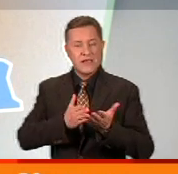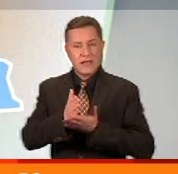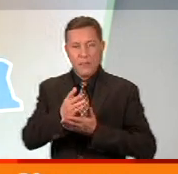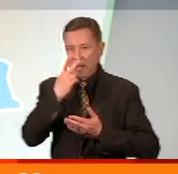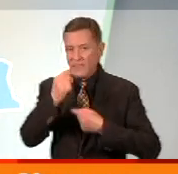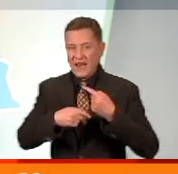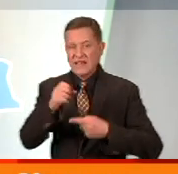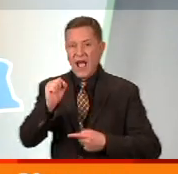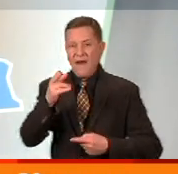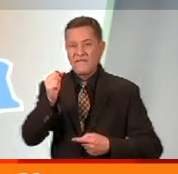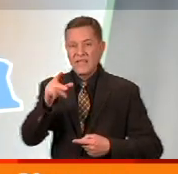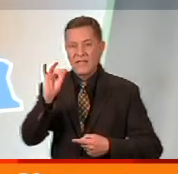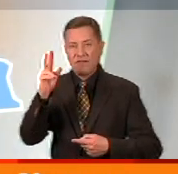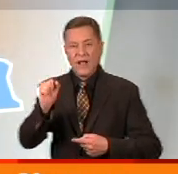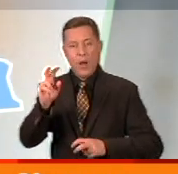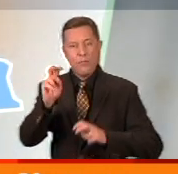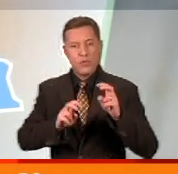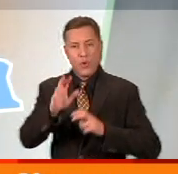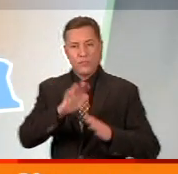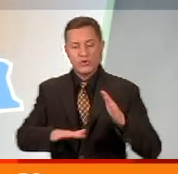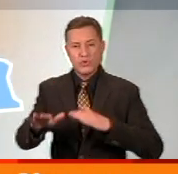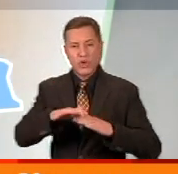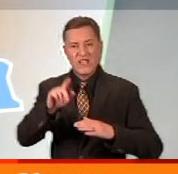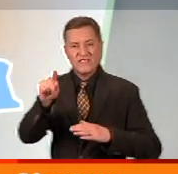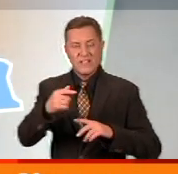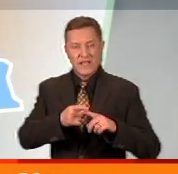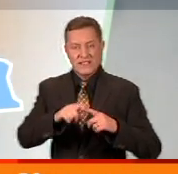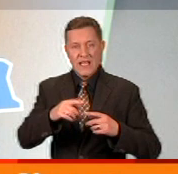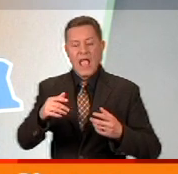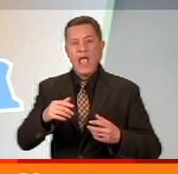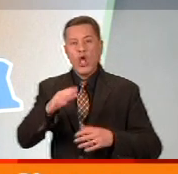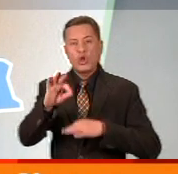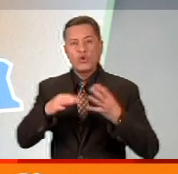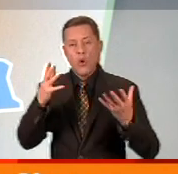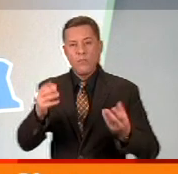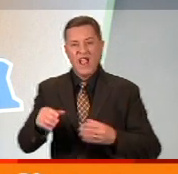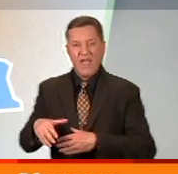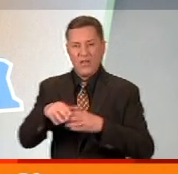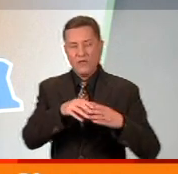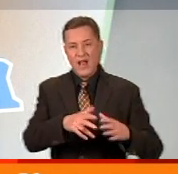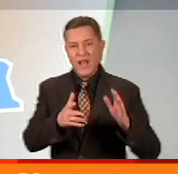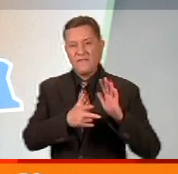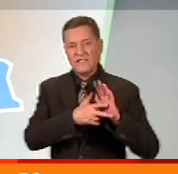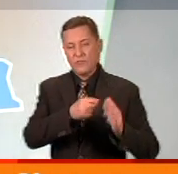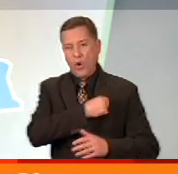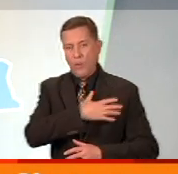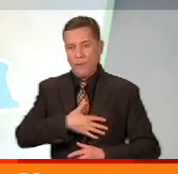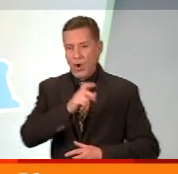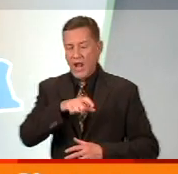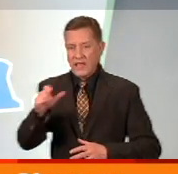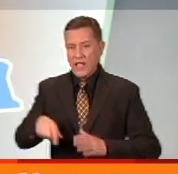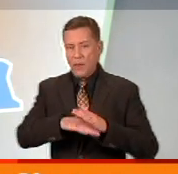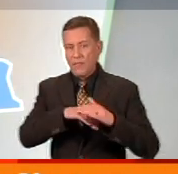традиційно Авдіївка, промзона. Звідти цієї доби евакуювали 8 поранених. Окрім того, під